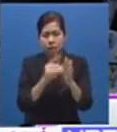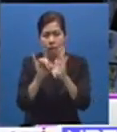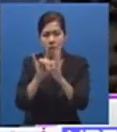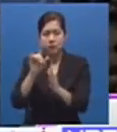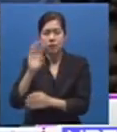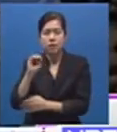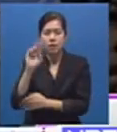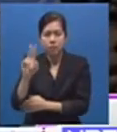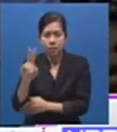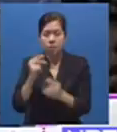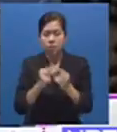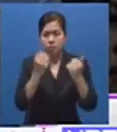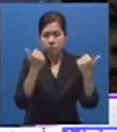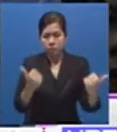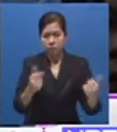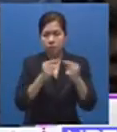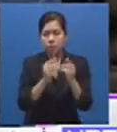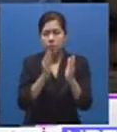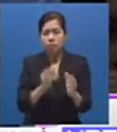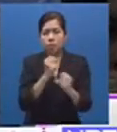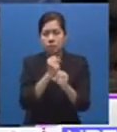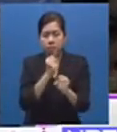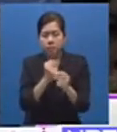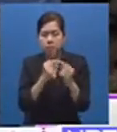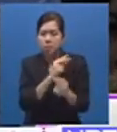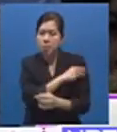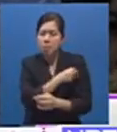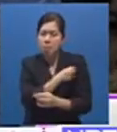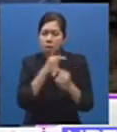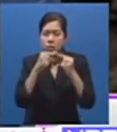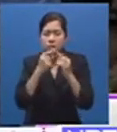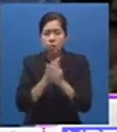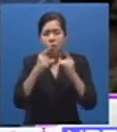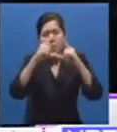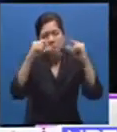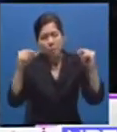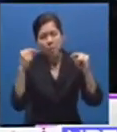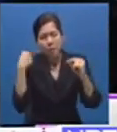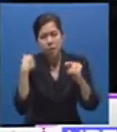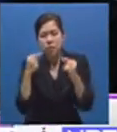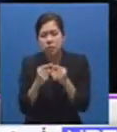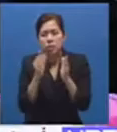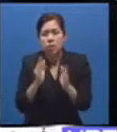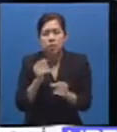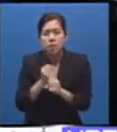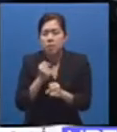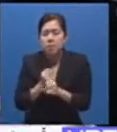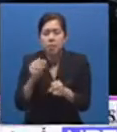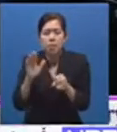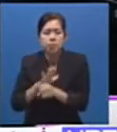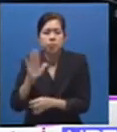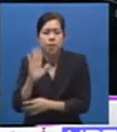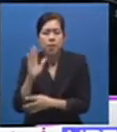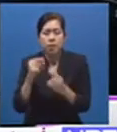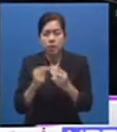ว่าปัจจุบันบุคลากรทางการแพทย์ทั้งแพทย์พยาบาลและนักวิชาการมีไม่เพียงพอต่อความต้องการของประเทศ